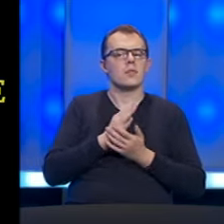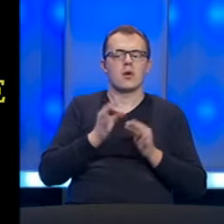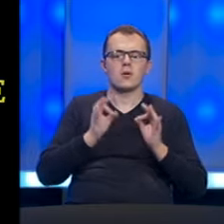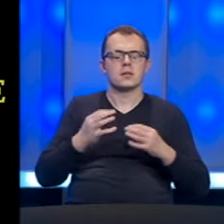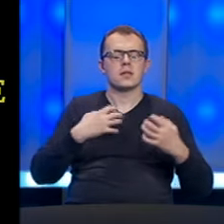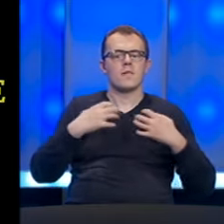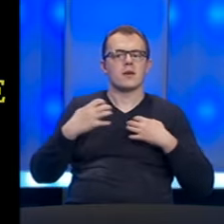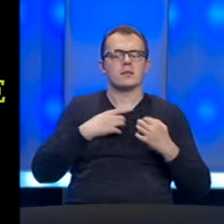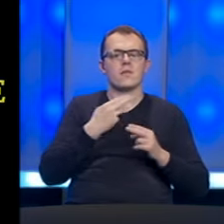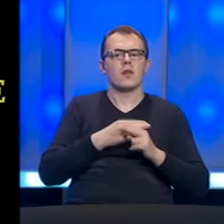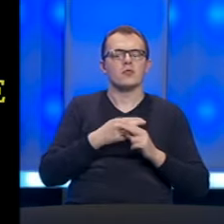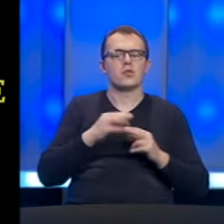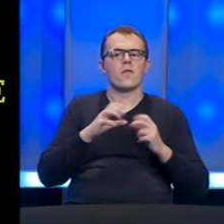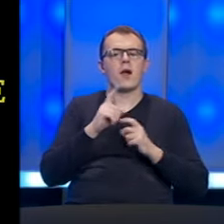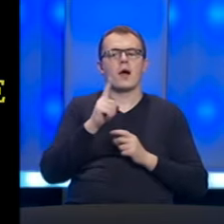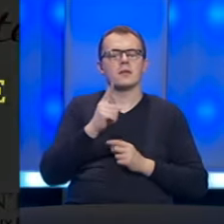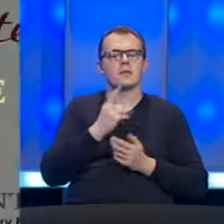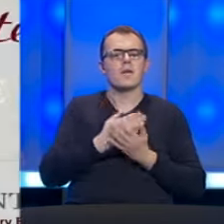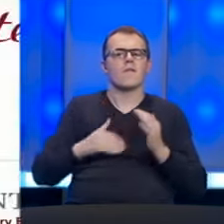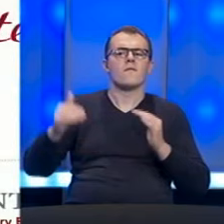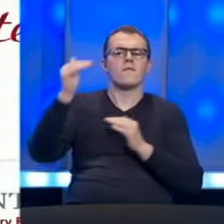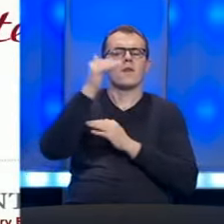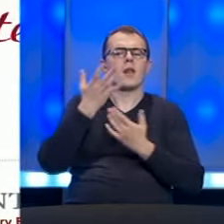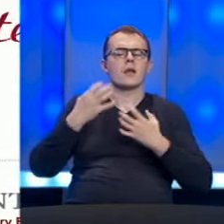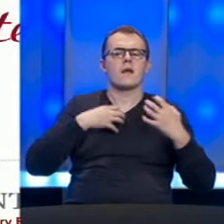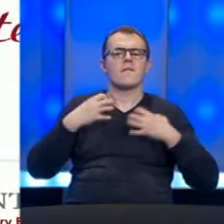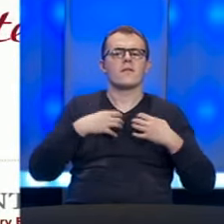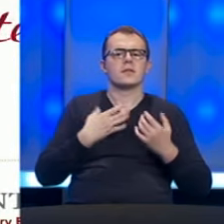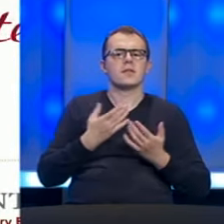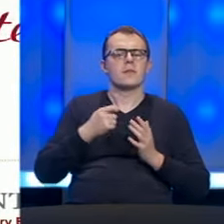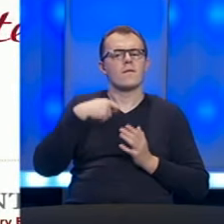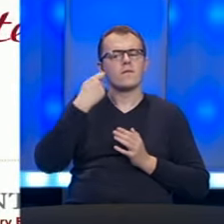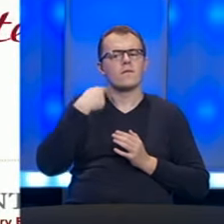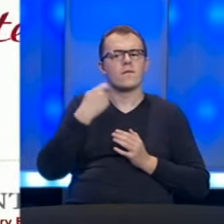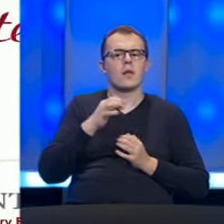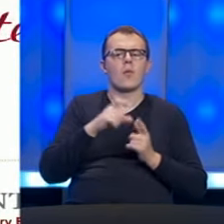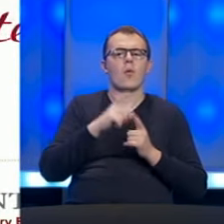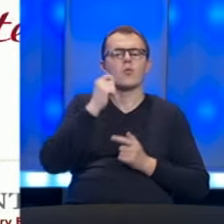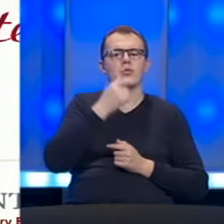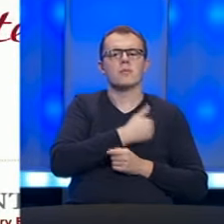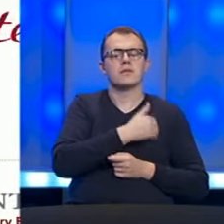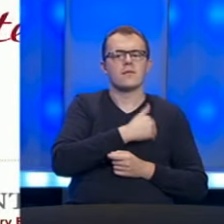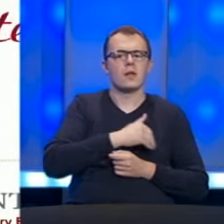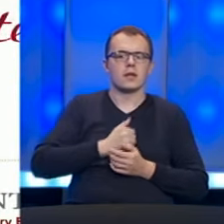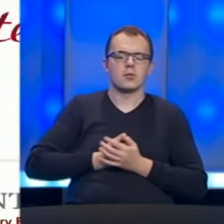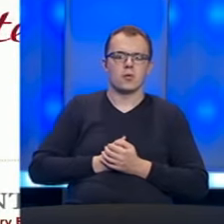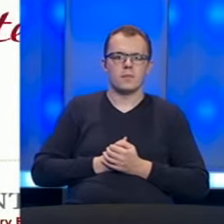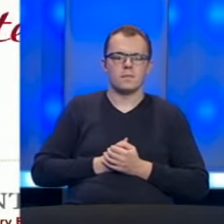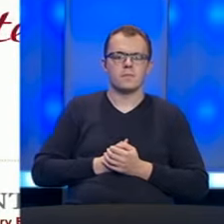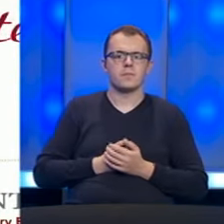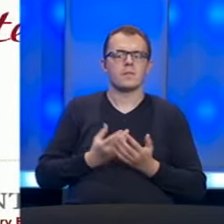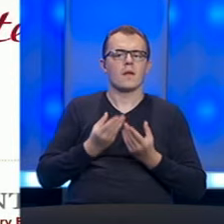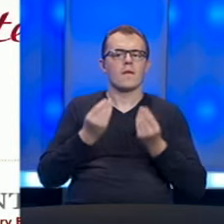festival. Zove se Asim Vivenos, to je veliki festival za filmovi o ljudima sa invaliditetom.